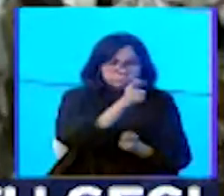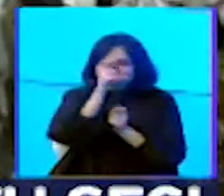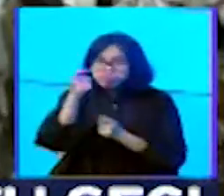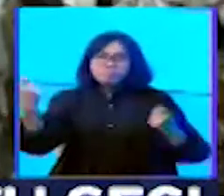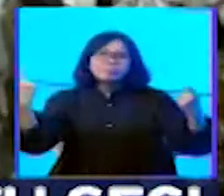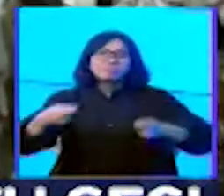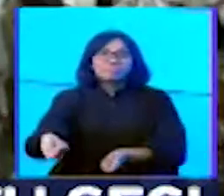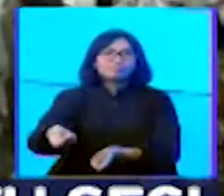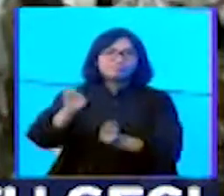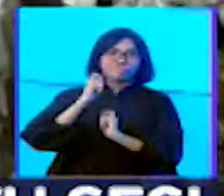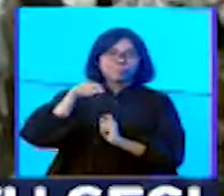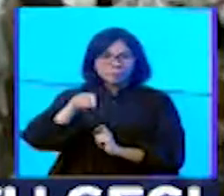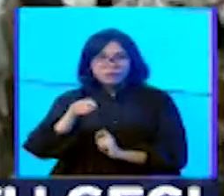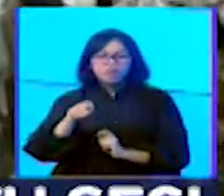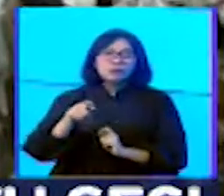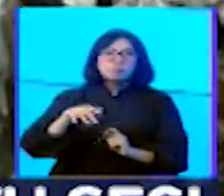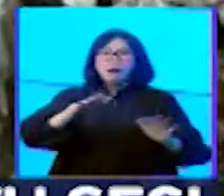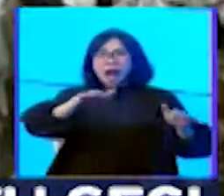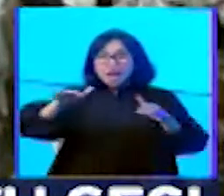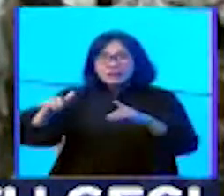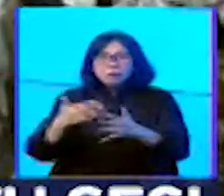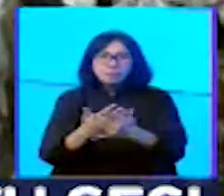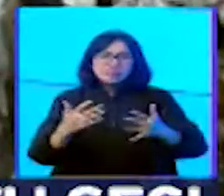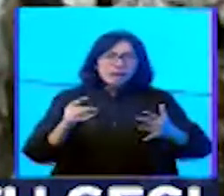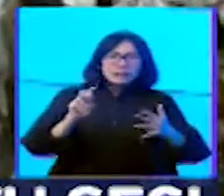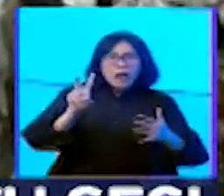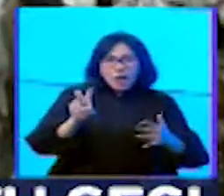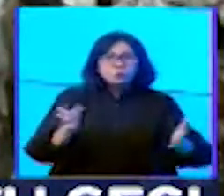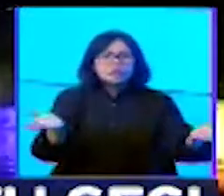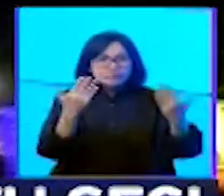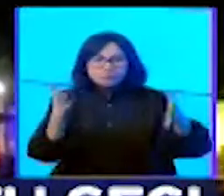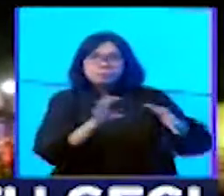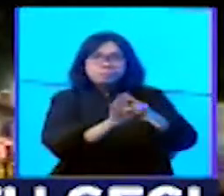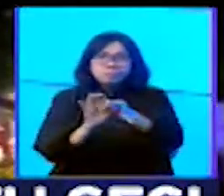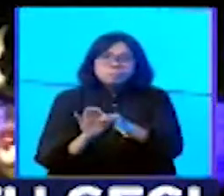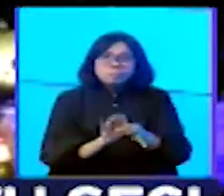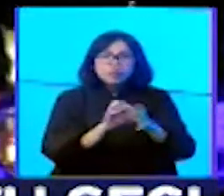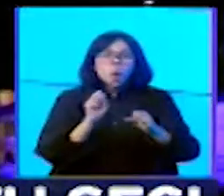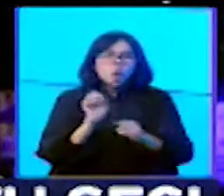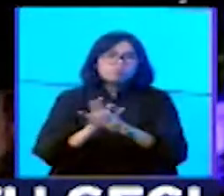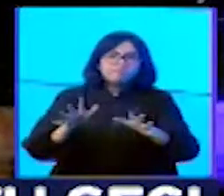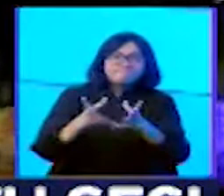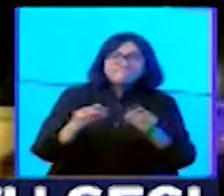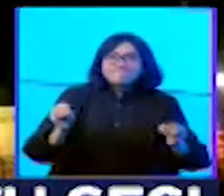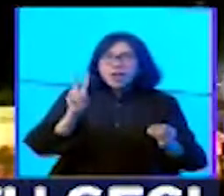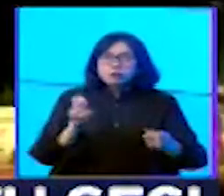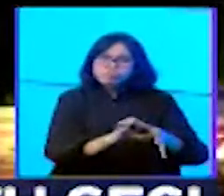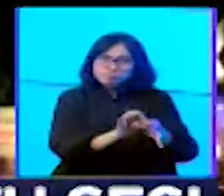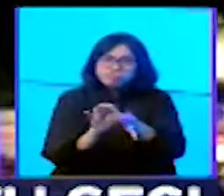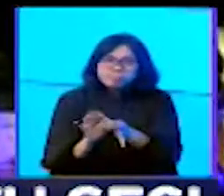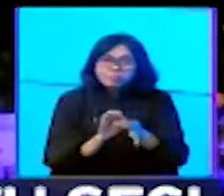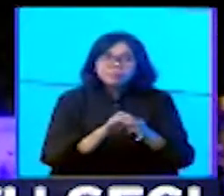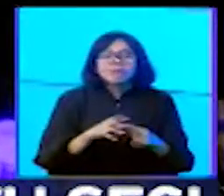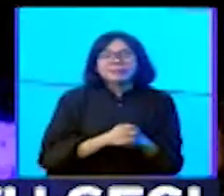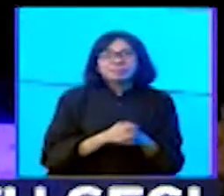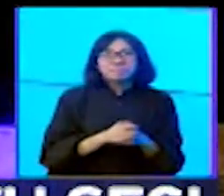semua bergotong-royong melawan covert 19 selaras dengan tema tersebut di ornamen-ornamen Pada Natal